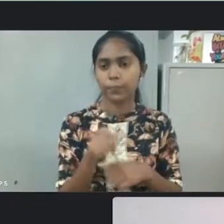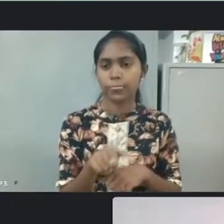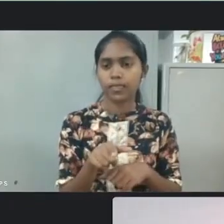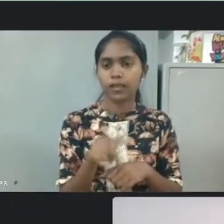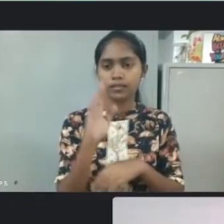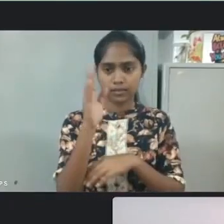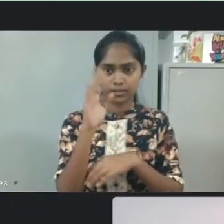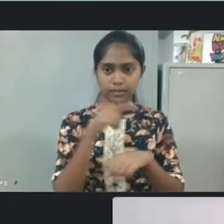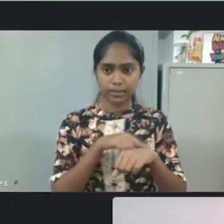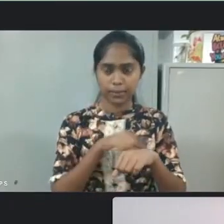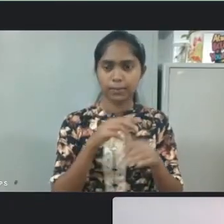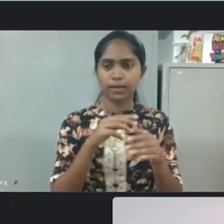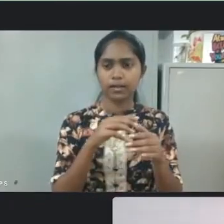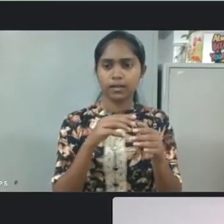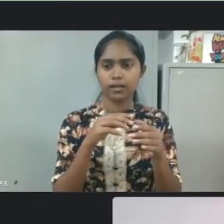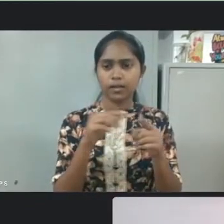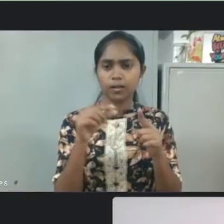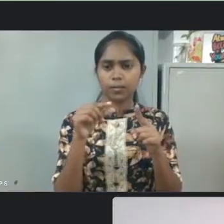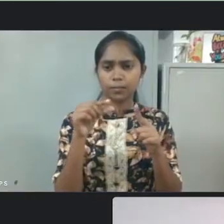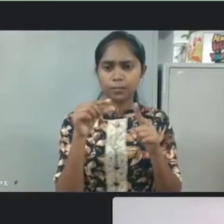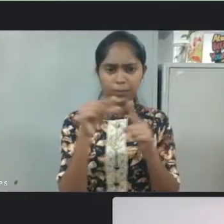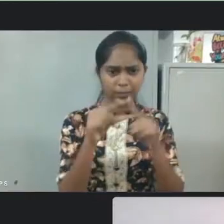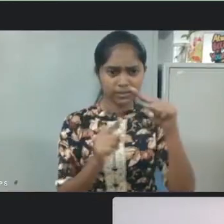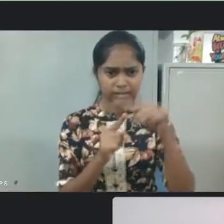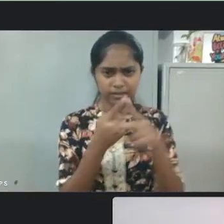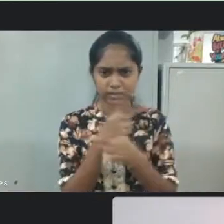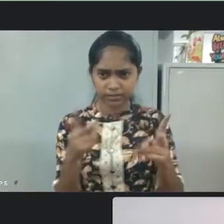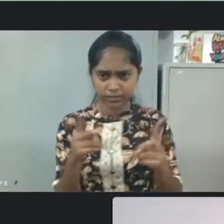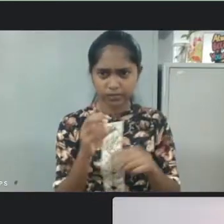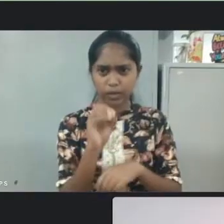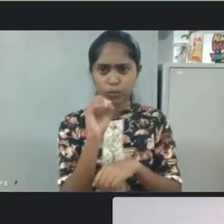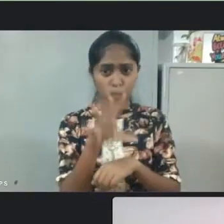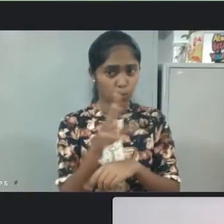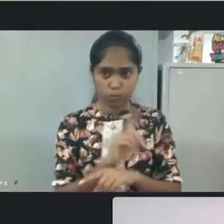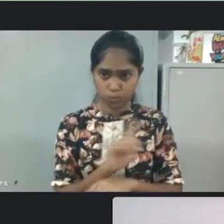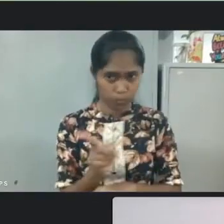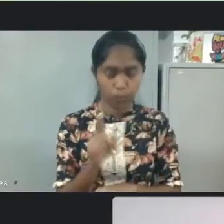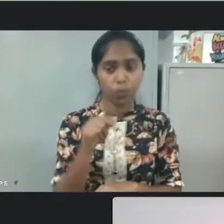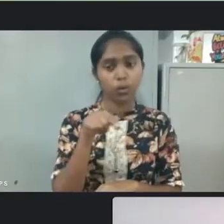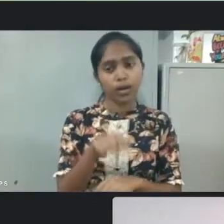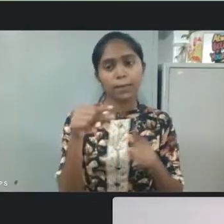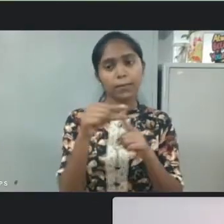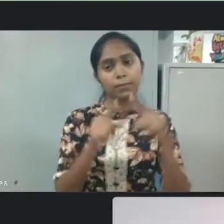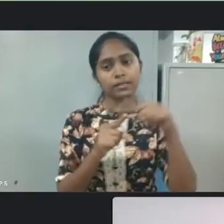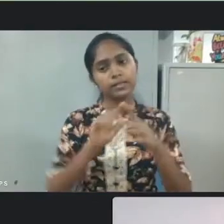പ്രസന്റേഷൻ മോഡ് തുടങ്ങിയവ സ്വിച്ച് ഓൺ ചെയ്യാൻ പാടുള്ളതല്ല. ചോദ്യങ്ങൾ ചോദിക്കാവുന്നതാണ്. പ്രസന്റേഷന് ശേഷം ചോദ്യങ്ങൾ